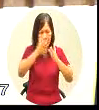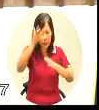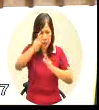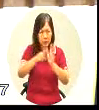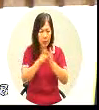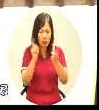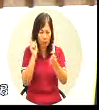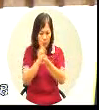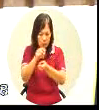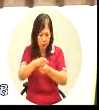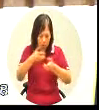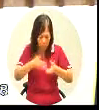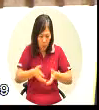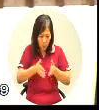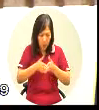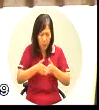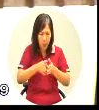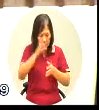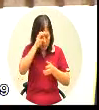注意这个问题。